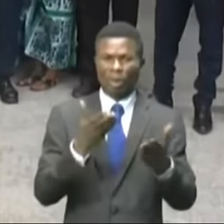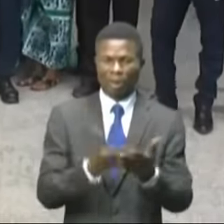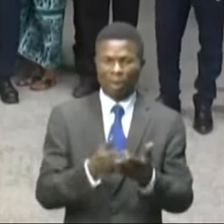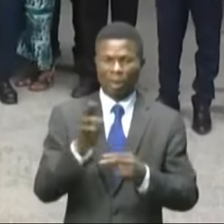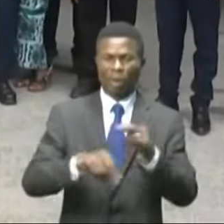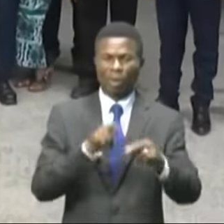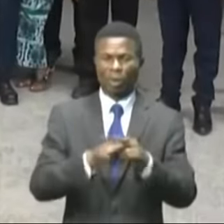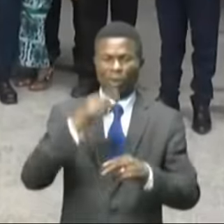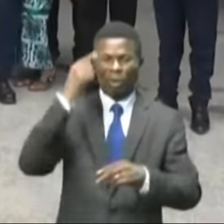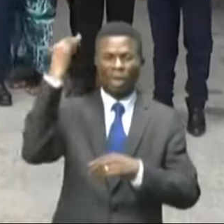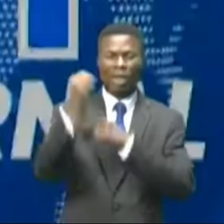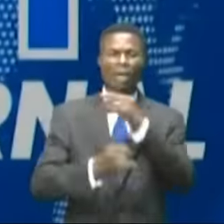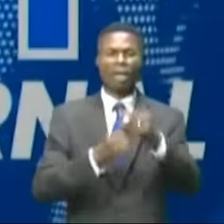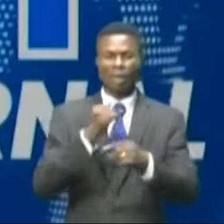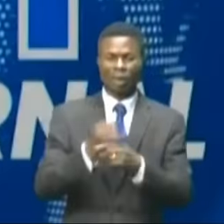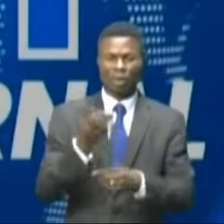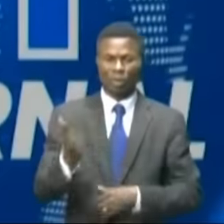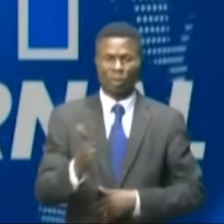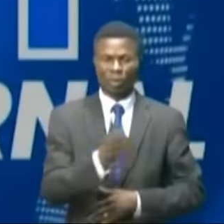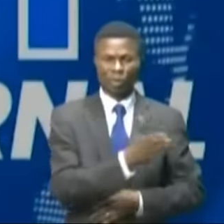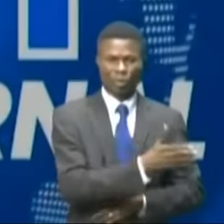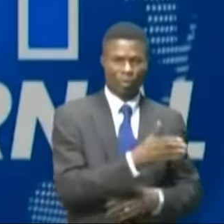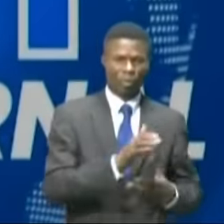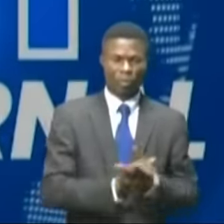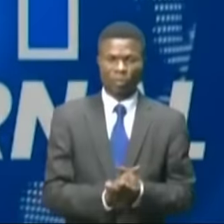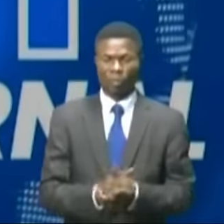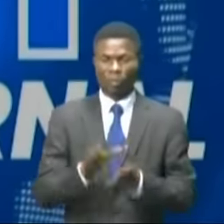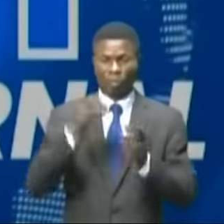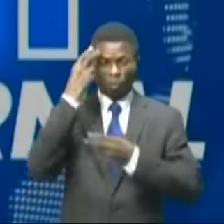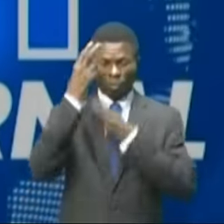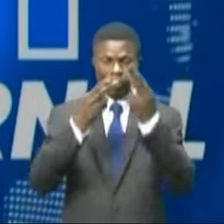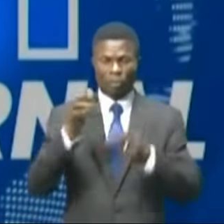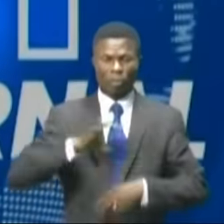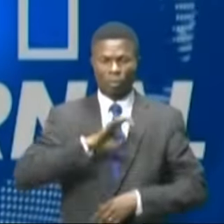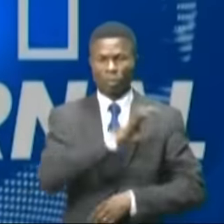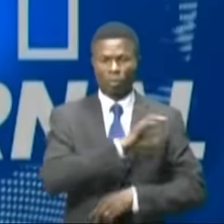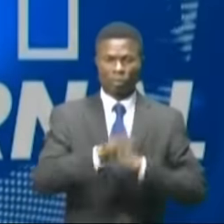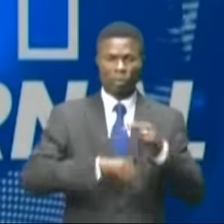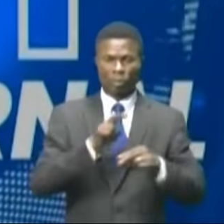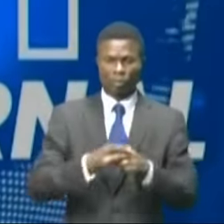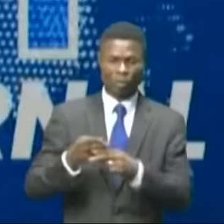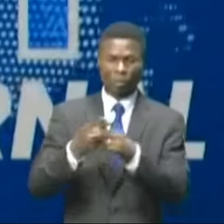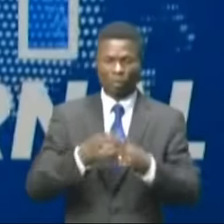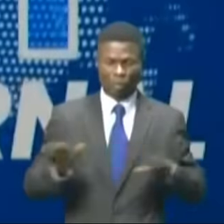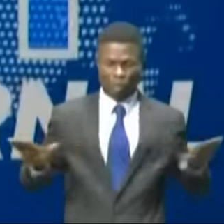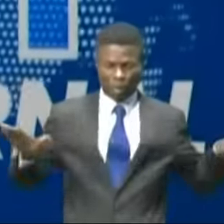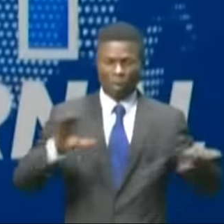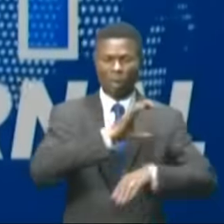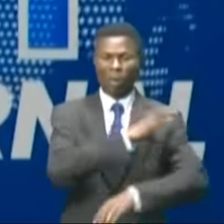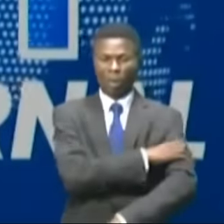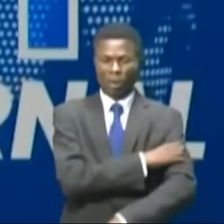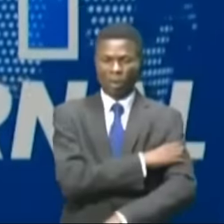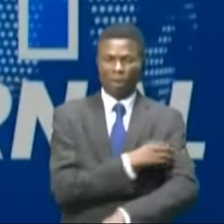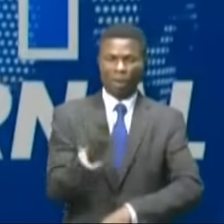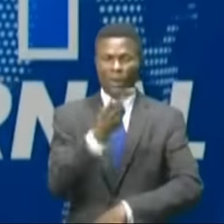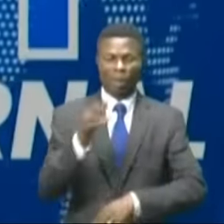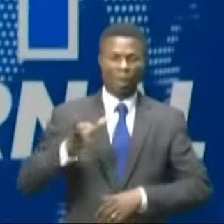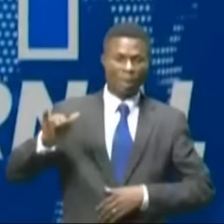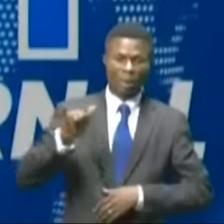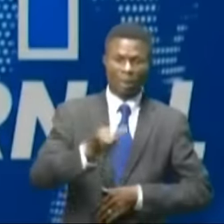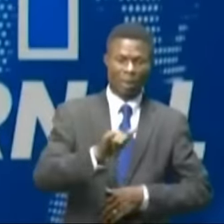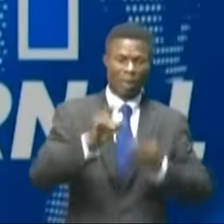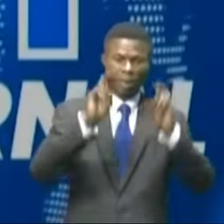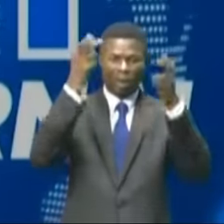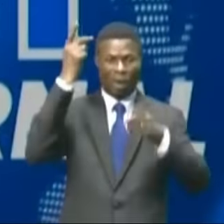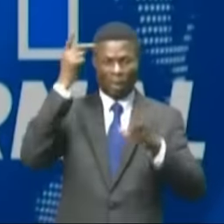et internationaux. C'était là la visite du Comité national de sûreté de l'aviation civile dans les deux aéroports que compte la